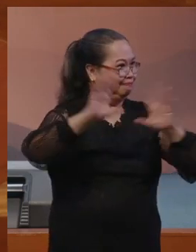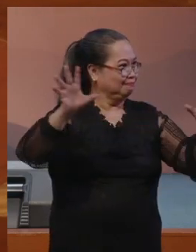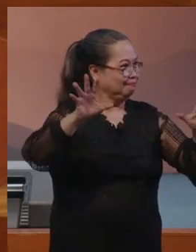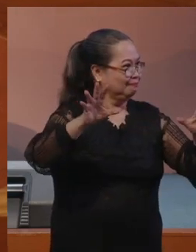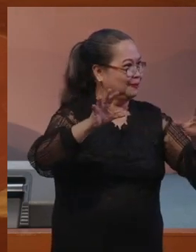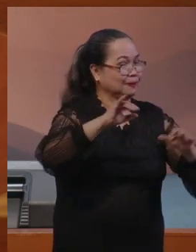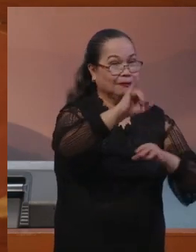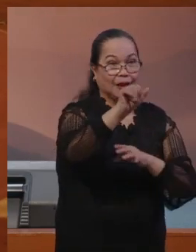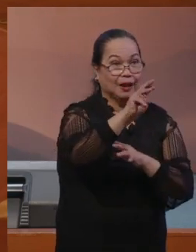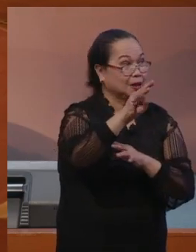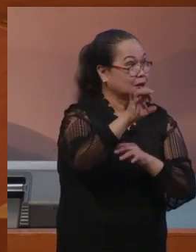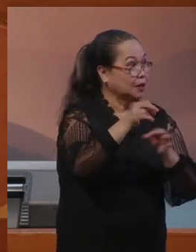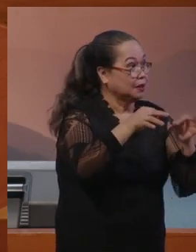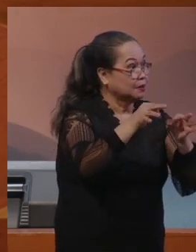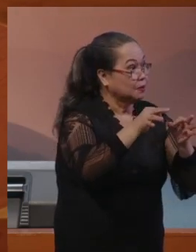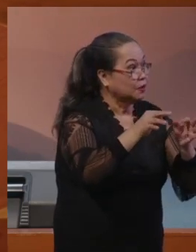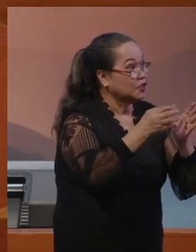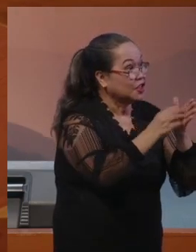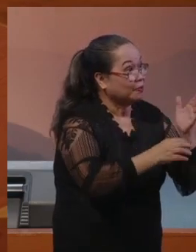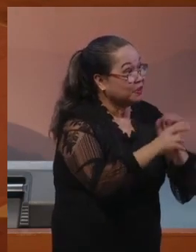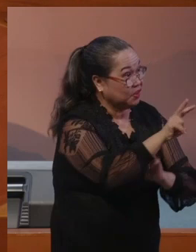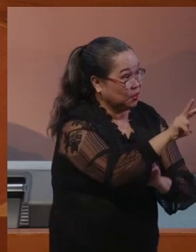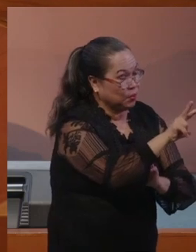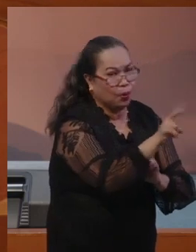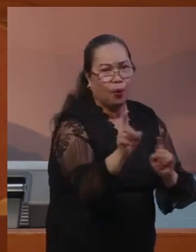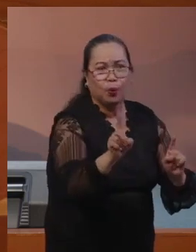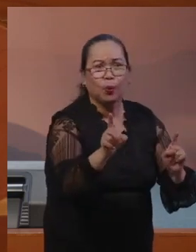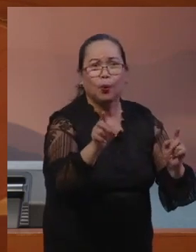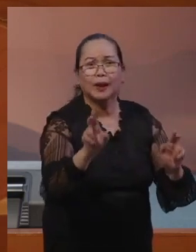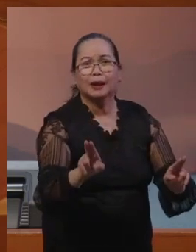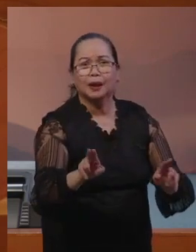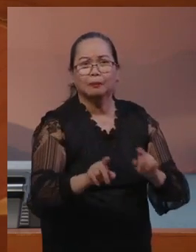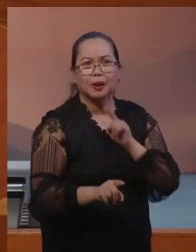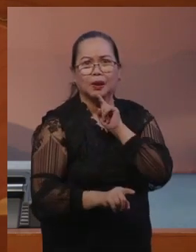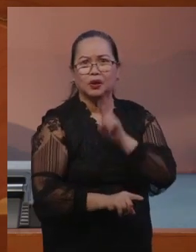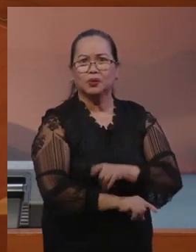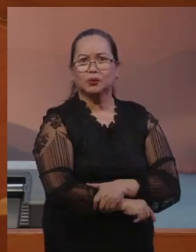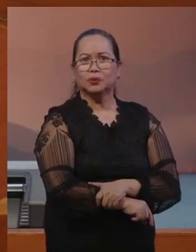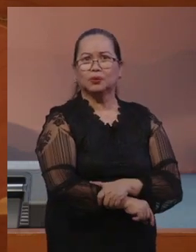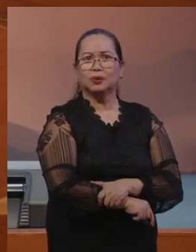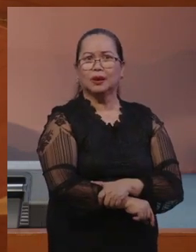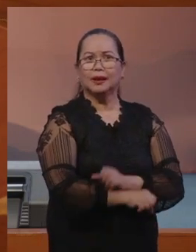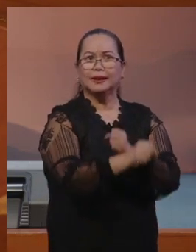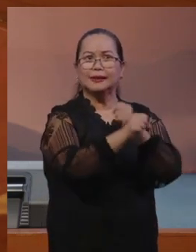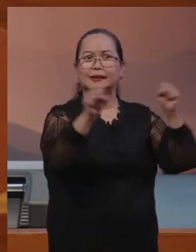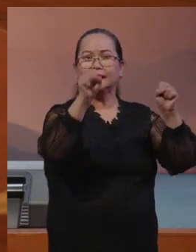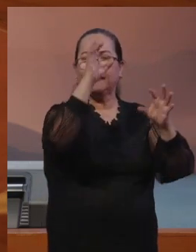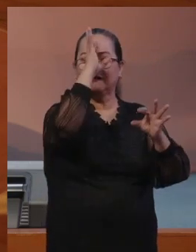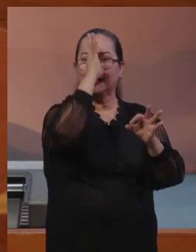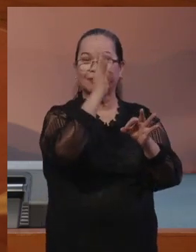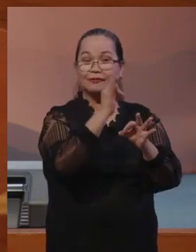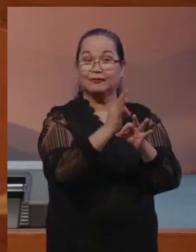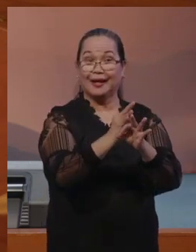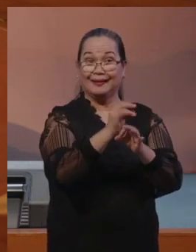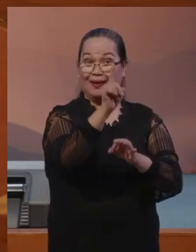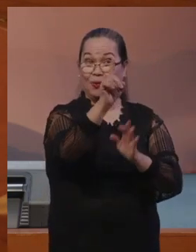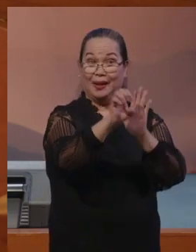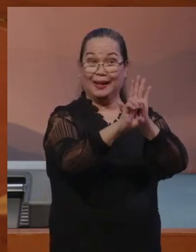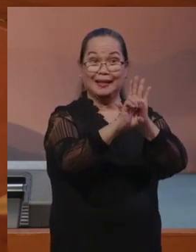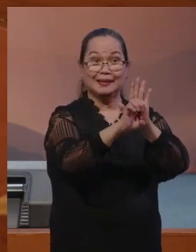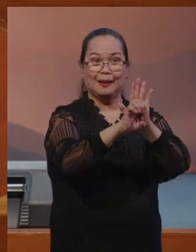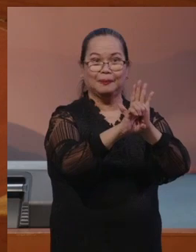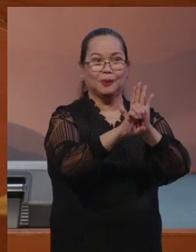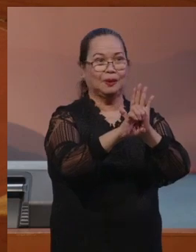James sa chapter 2, kung ano ang tunay na saving faith. Ang isang example